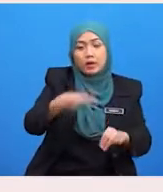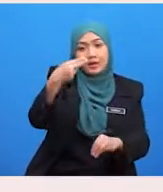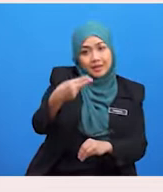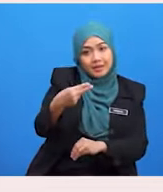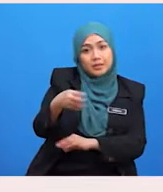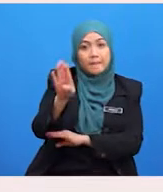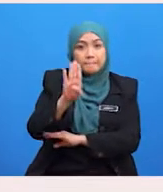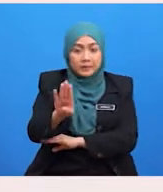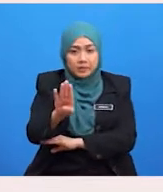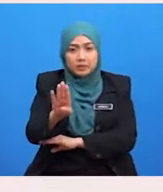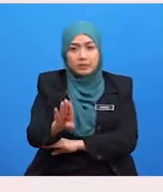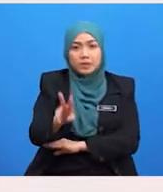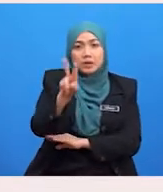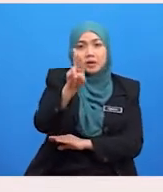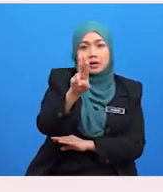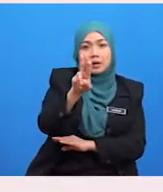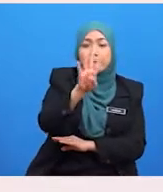HB iaitu